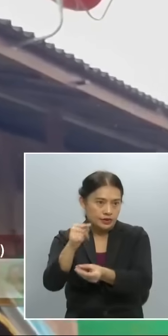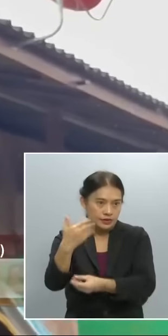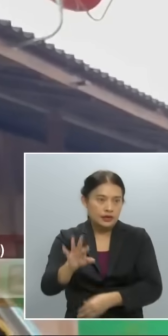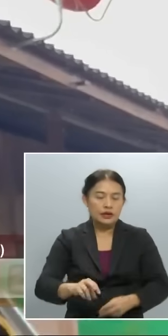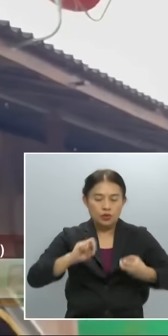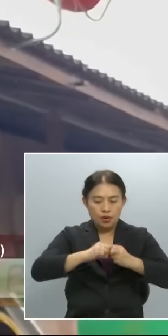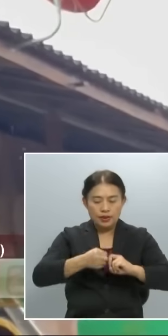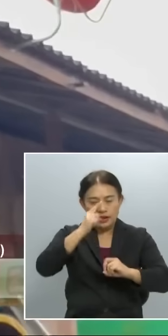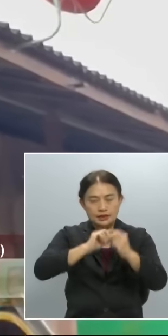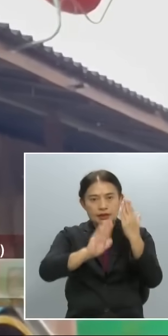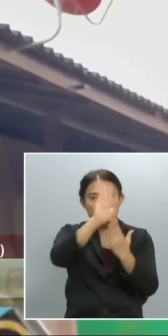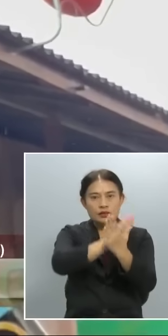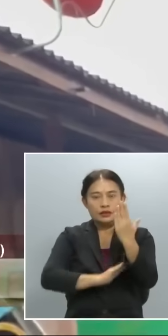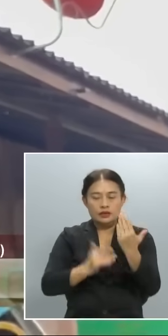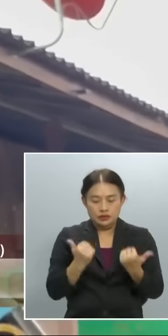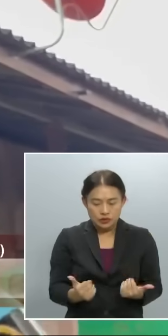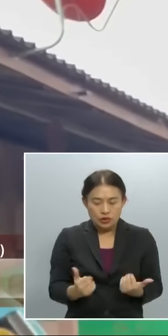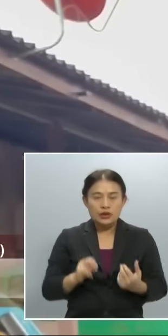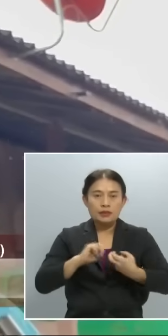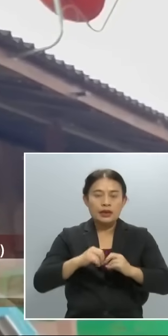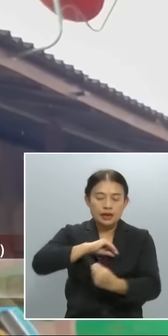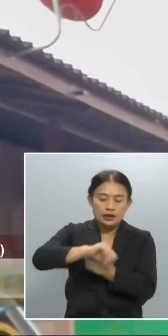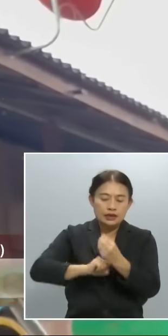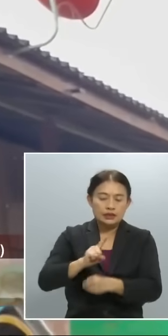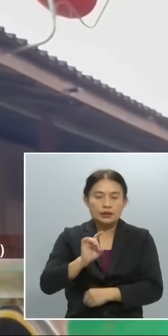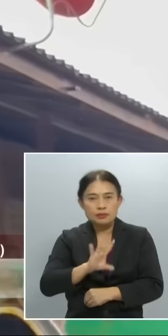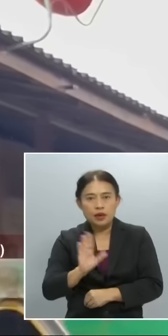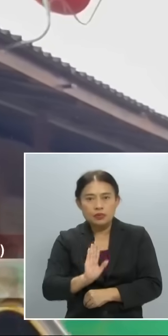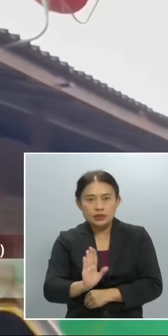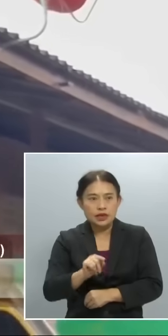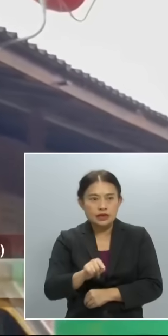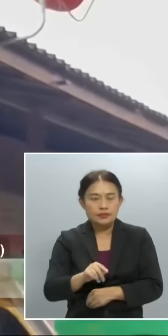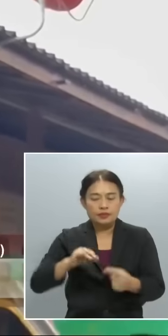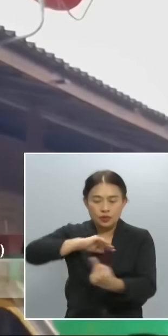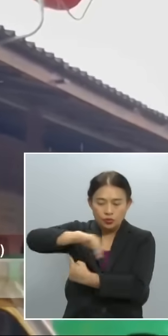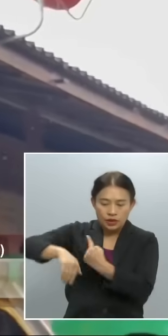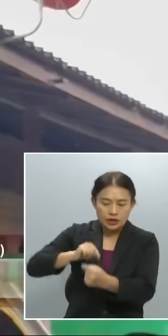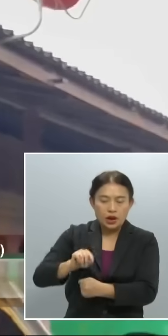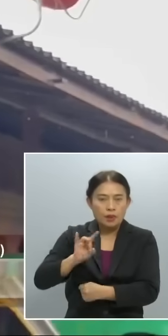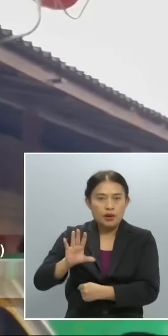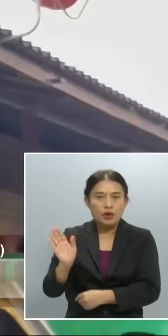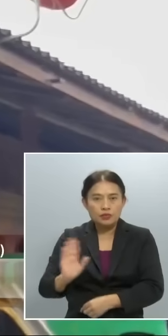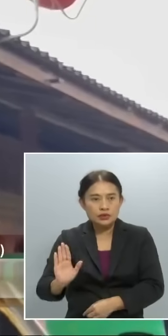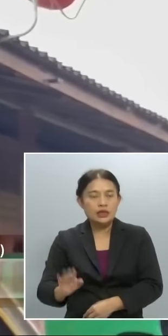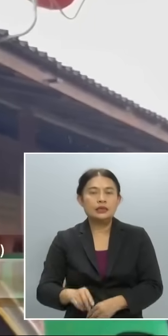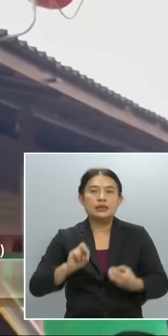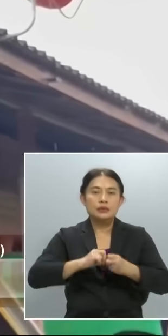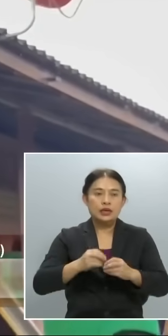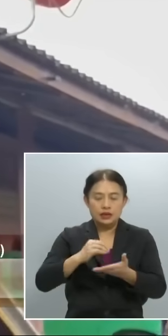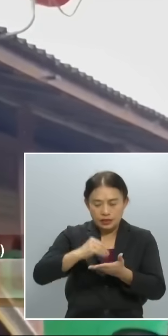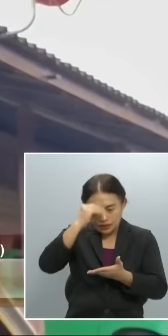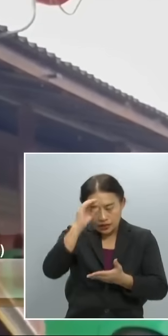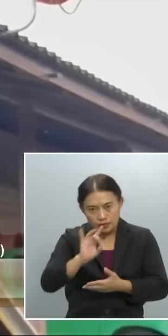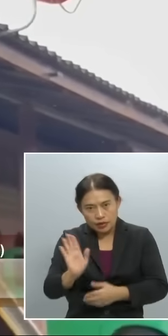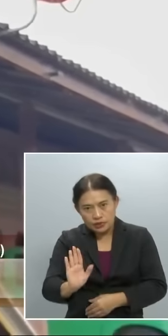ของบ้านเมืองตอนนี้เนี่ยอาจจะไม่ใช่แค่วิกฤตเกี่ยวกับเศรษฐกิจอาจจะไม่ใช่วิกฤตเกี่ยวกับสิ่งแวดล้อมอาจจะไม่ใช่วิกฤตเกี่ยวกับการศึกษาอย่างเดียวแต่ว่